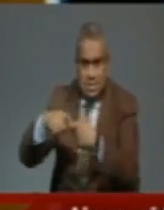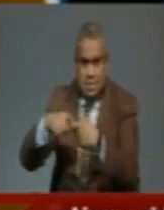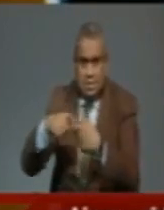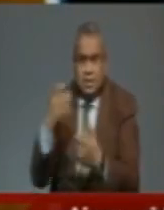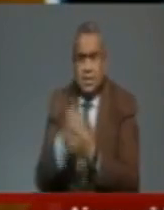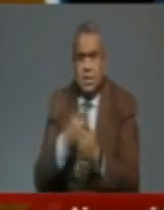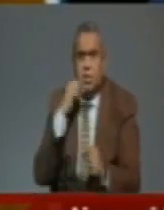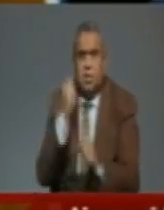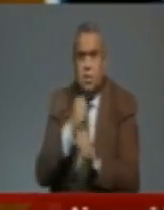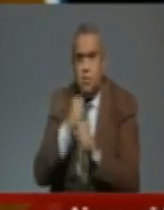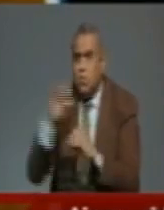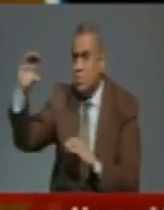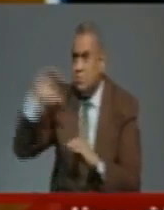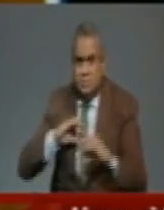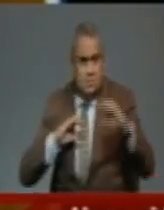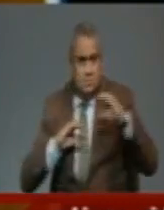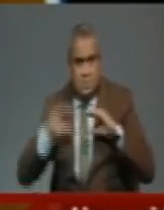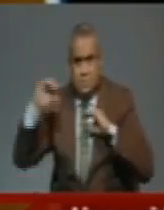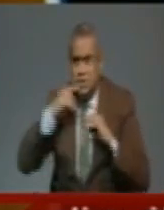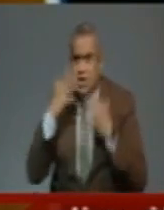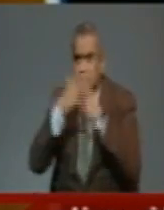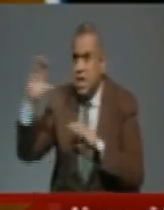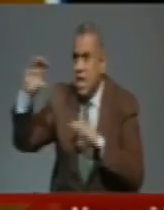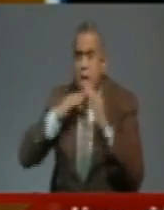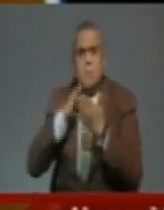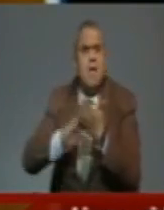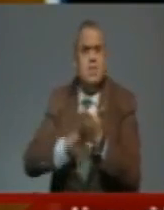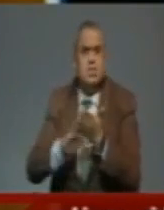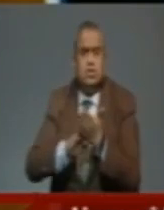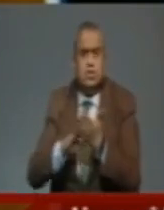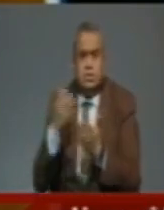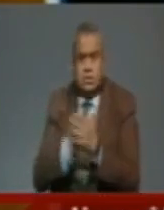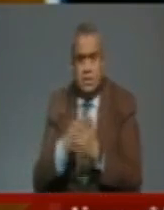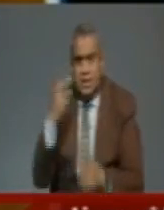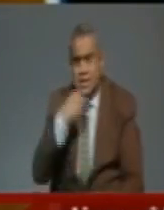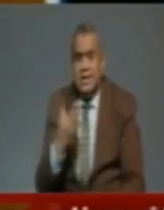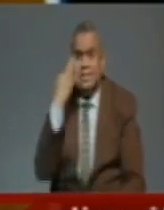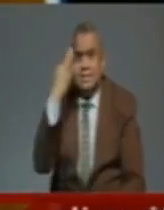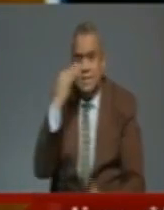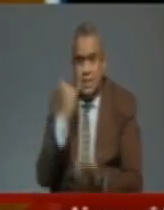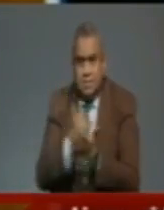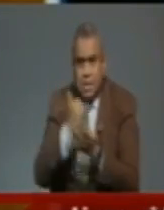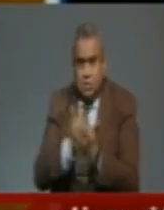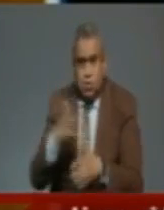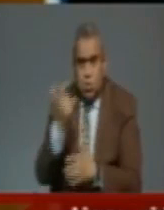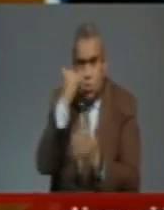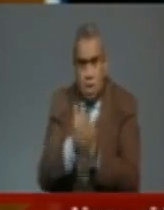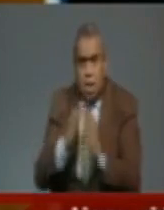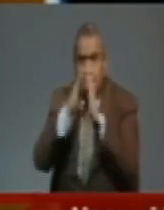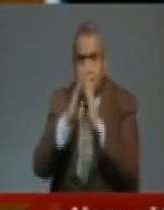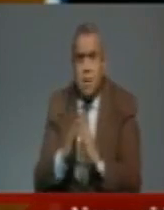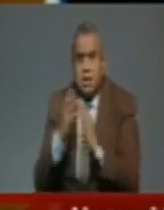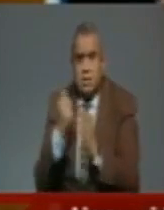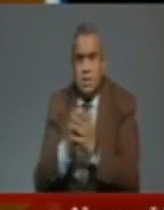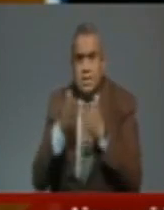خدنا فلوس من حد ولا جبنا شركه عالميه عملت لنا. ثلاث هيئات ومؤسسات قويه في مصر، هيئه قناه